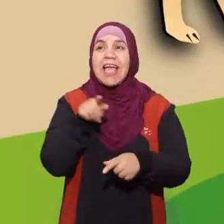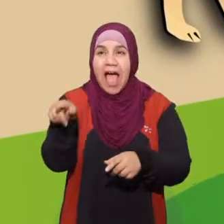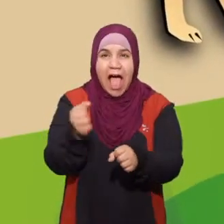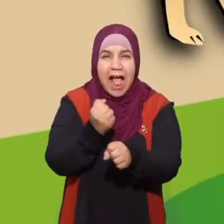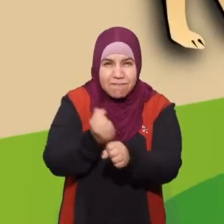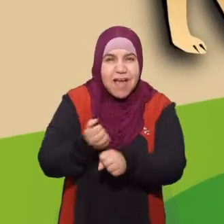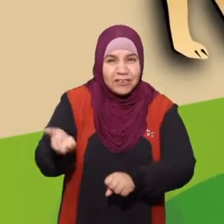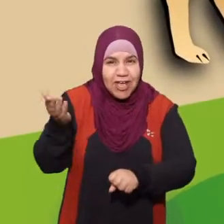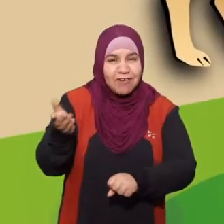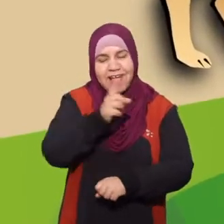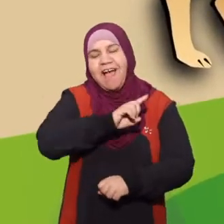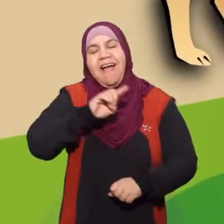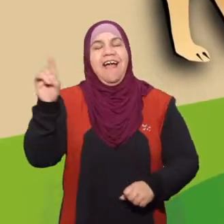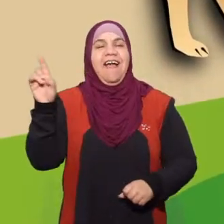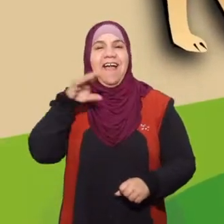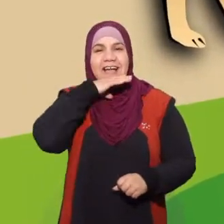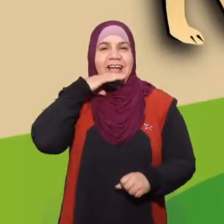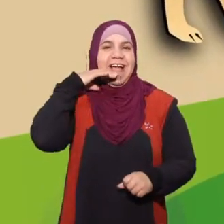عمل شريف؟